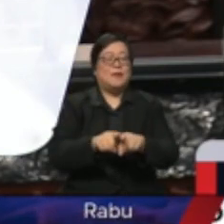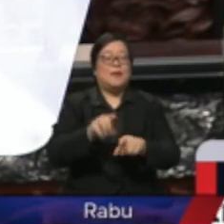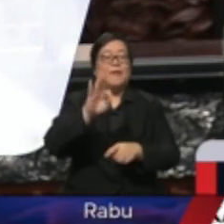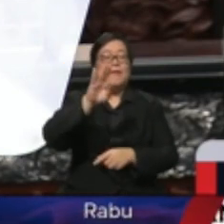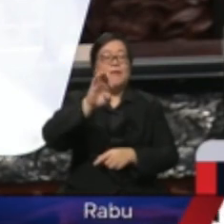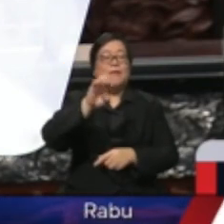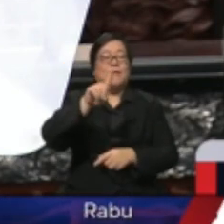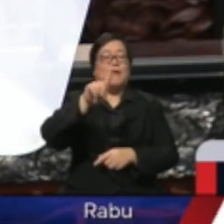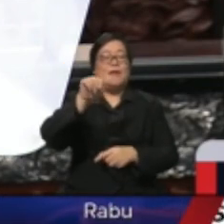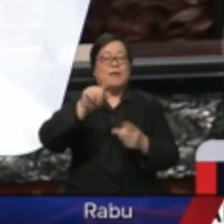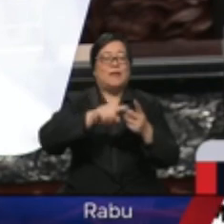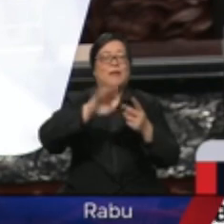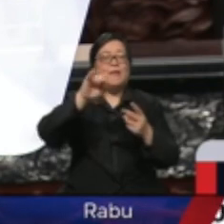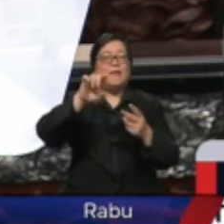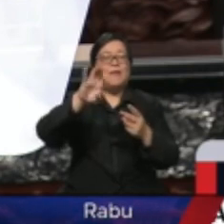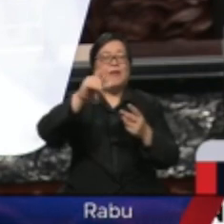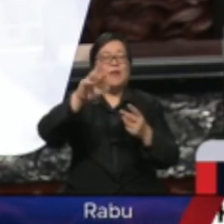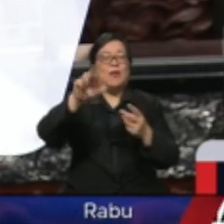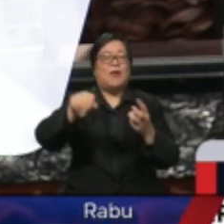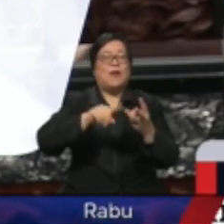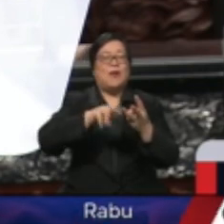veldo velgran